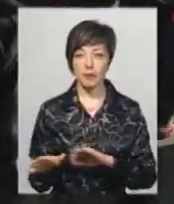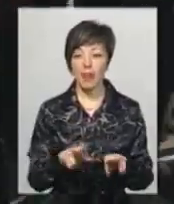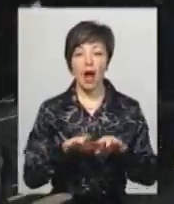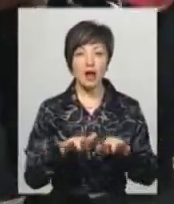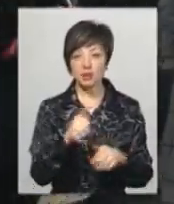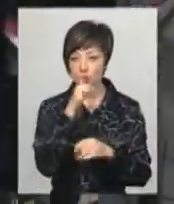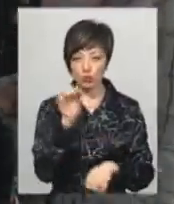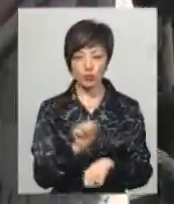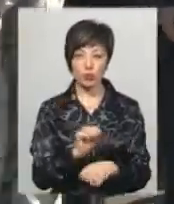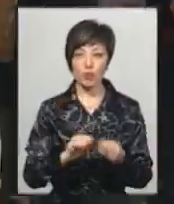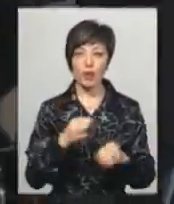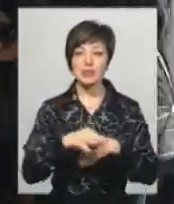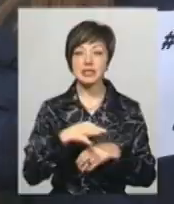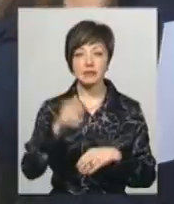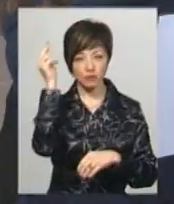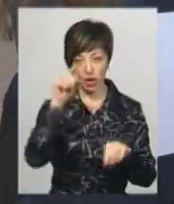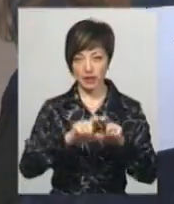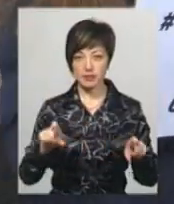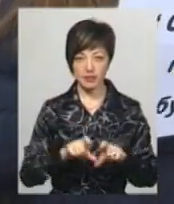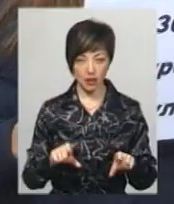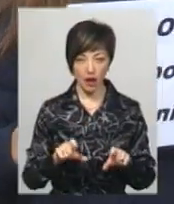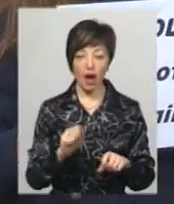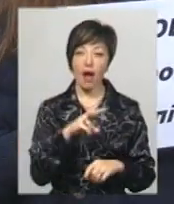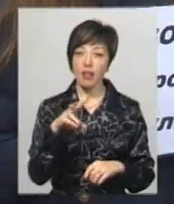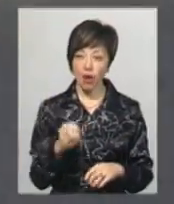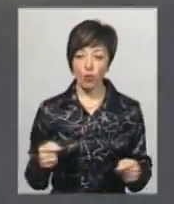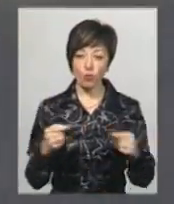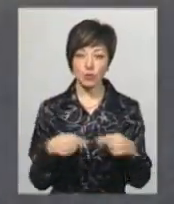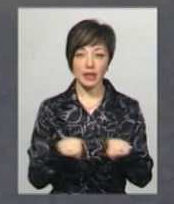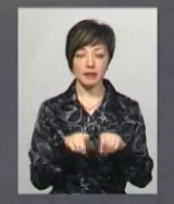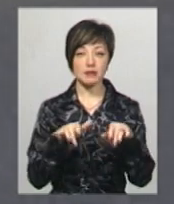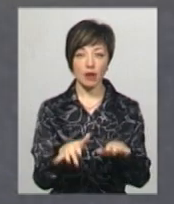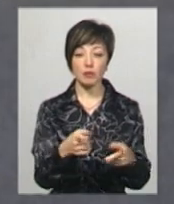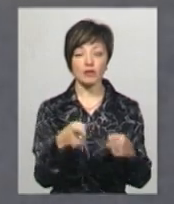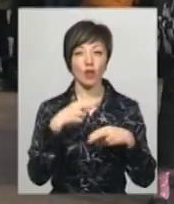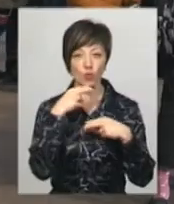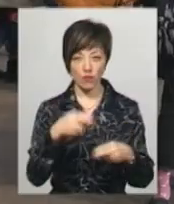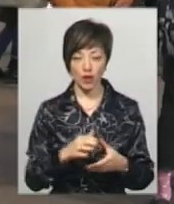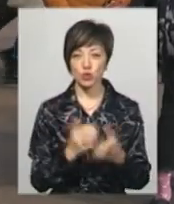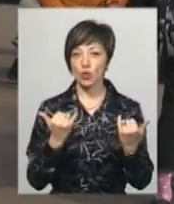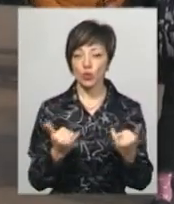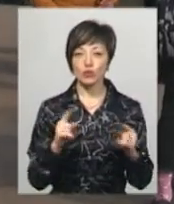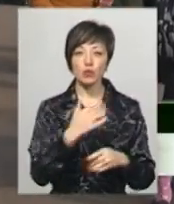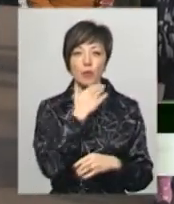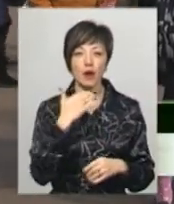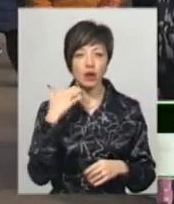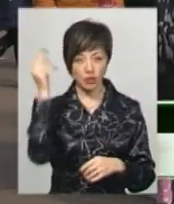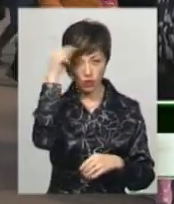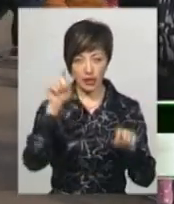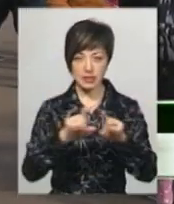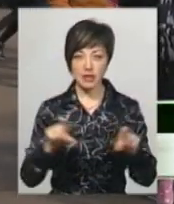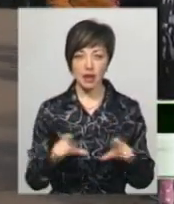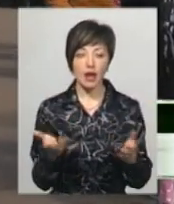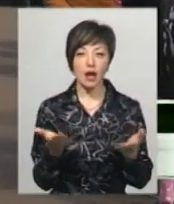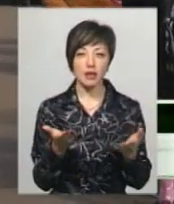можуть змінити проблему насильства у навчальних закладах, каже Леся Романюк. Проте уточнює, такі заходи привертають увагу. Сьогодні дуже багато навчальних закладів,